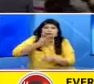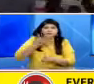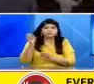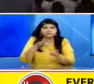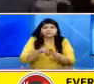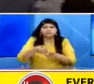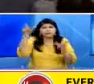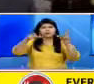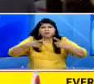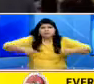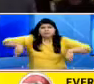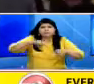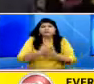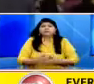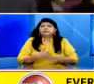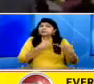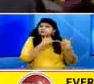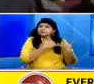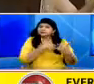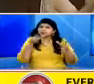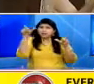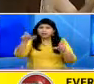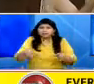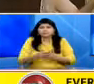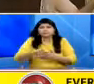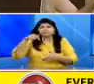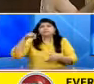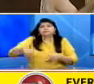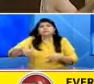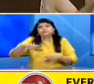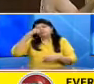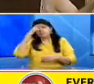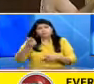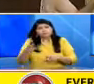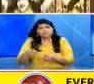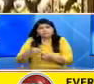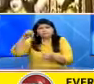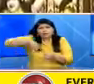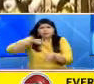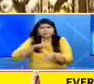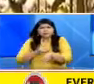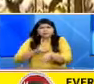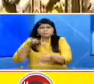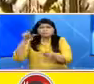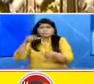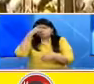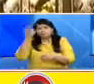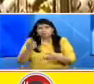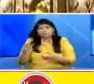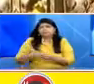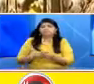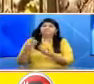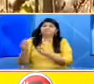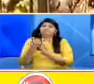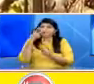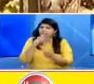कोई व्यक्ति श्री कृष्ण के जीवन में से वर्तमान की समस्याओं का समाधान ढूंढ सकता है। इतना सामर्थ्य होने